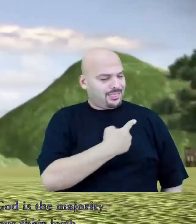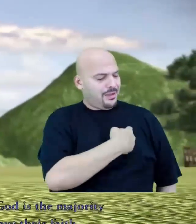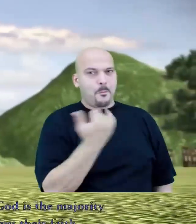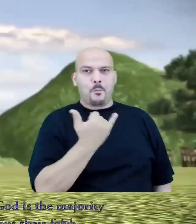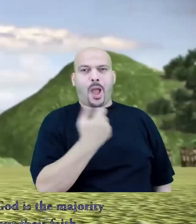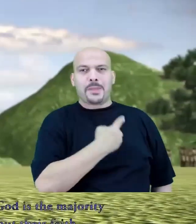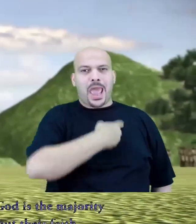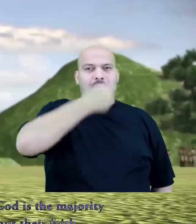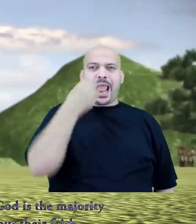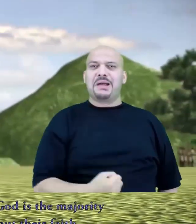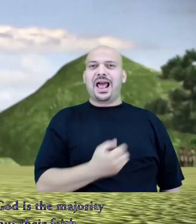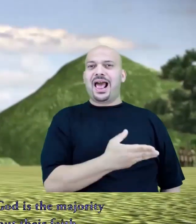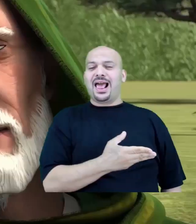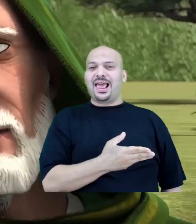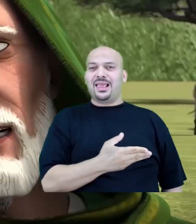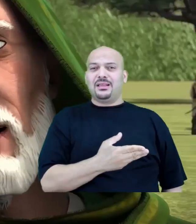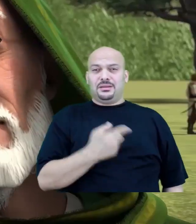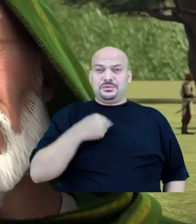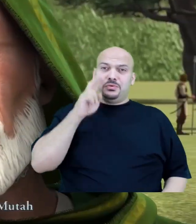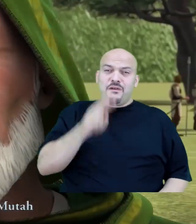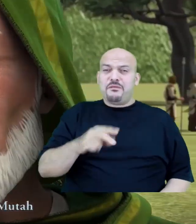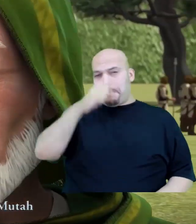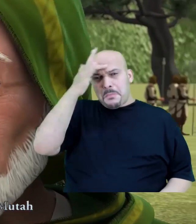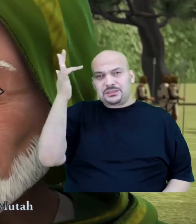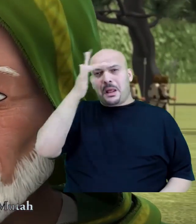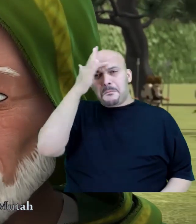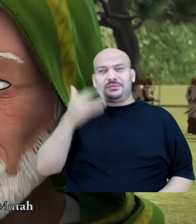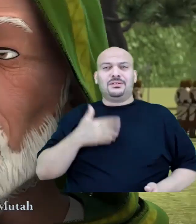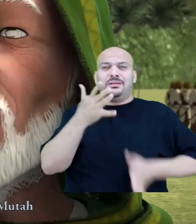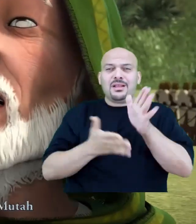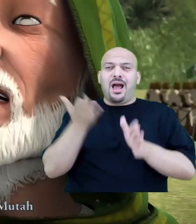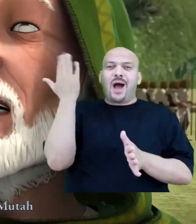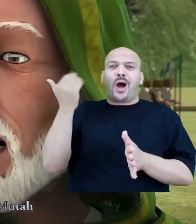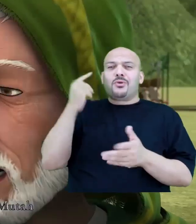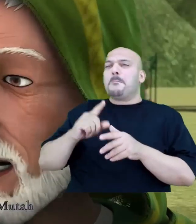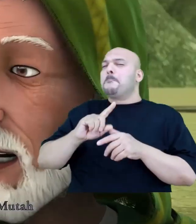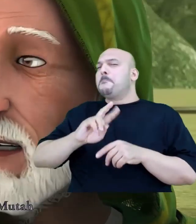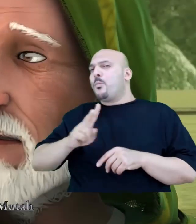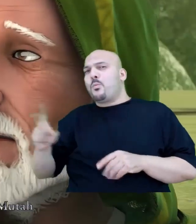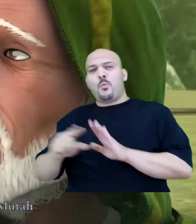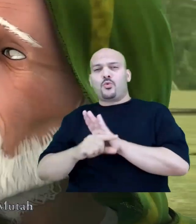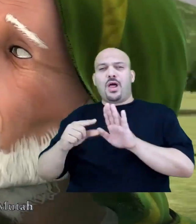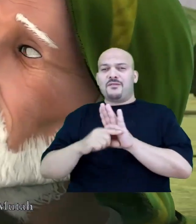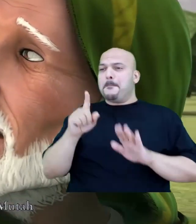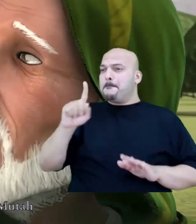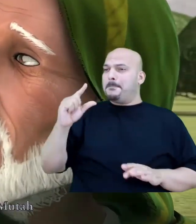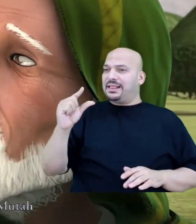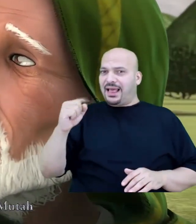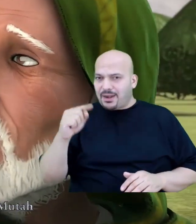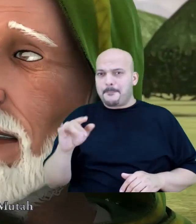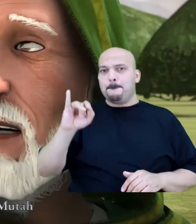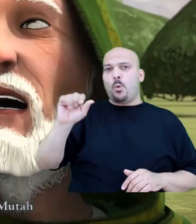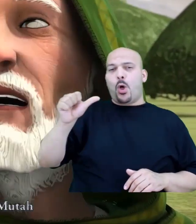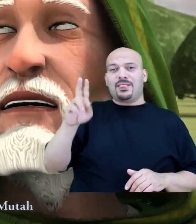وإنما بإيمانهم، ولهم في ذلك أمثلة كثيرة مثل